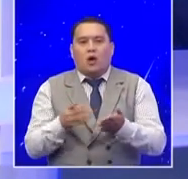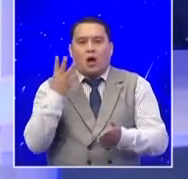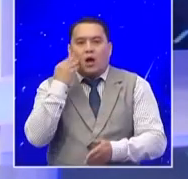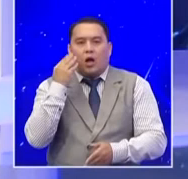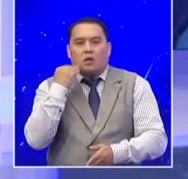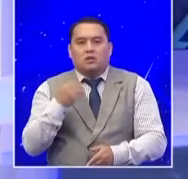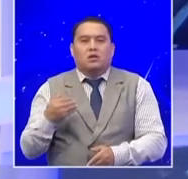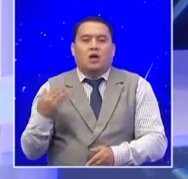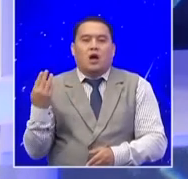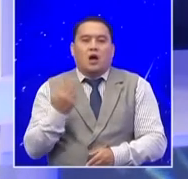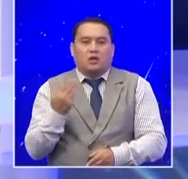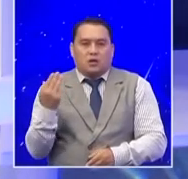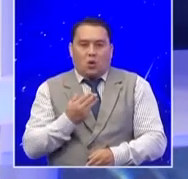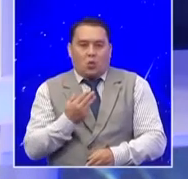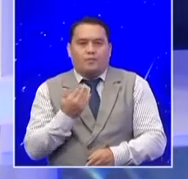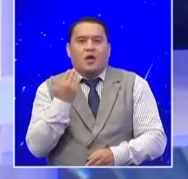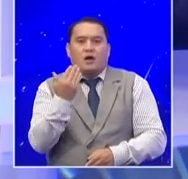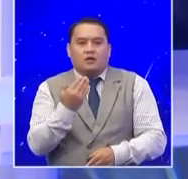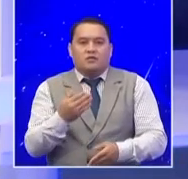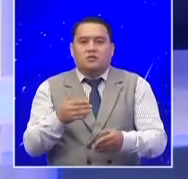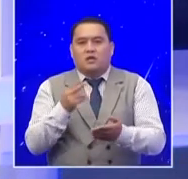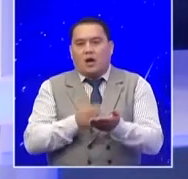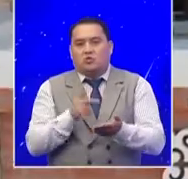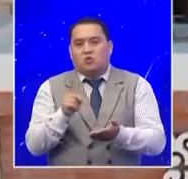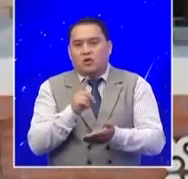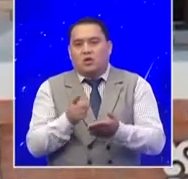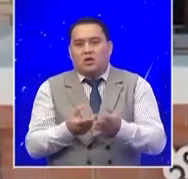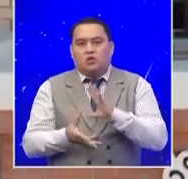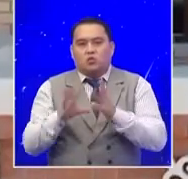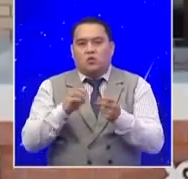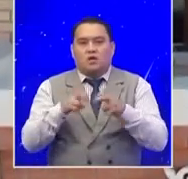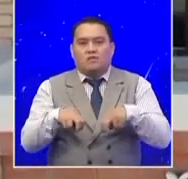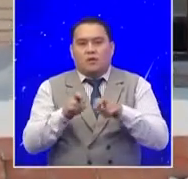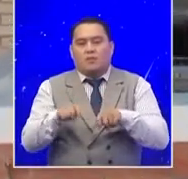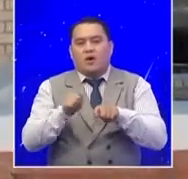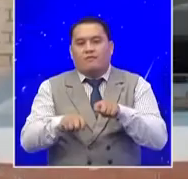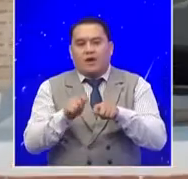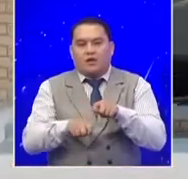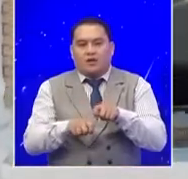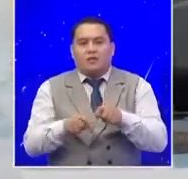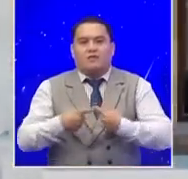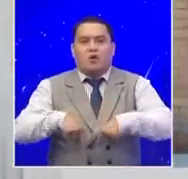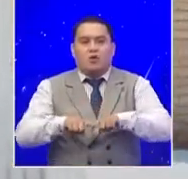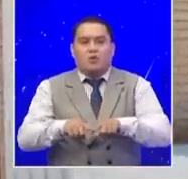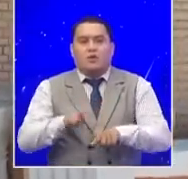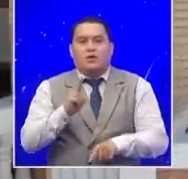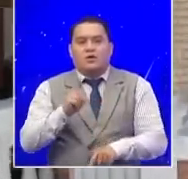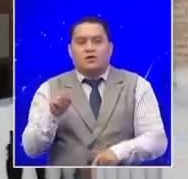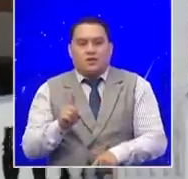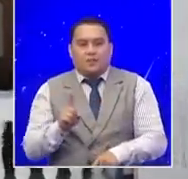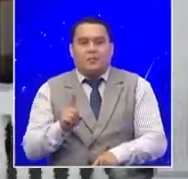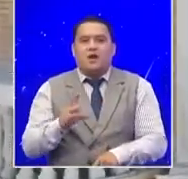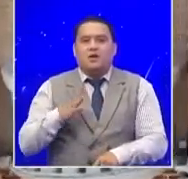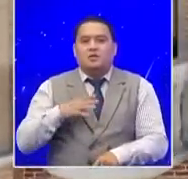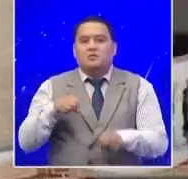также вошли Алматы и Актау. Об этом свидетельствуют результаты исследования, проведенного аналитиками Финпром.кз. Как